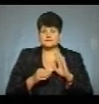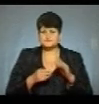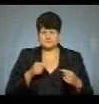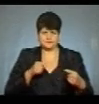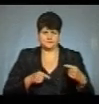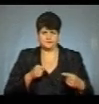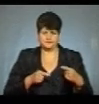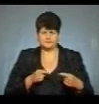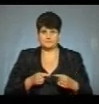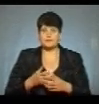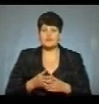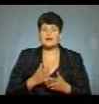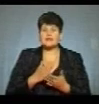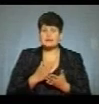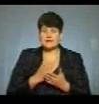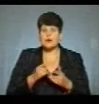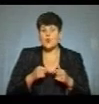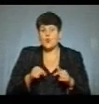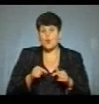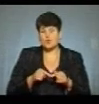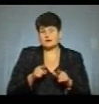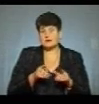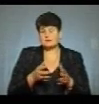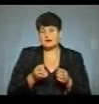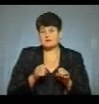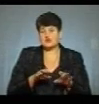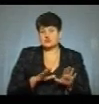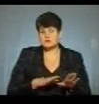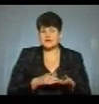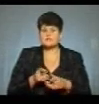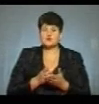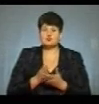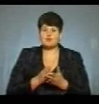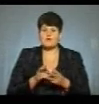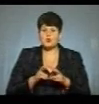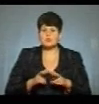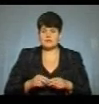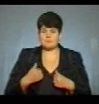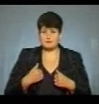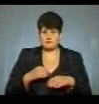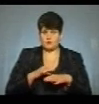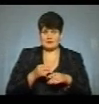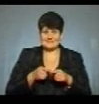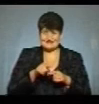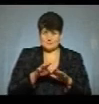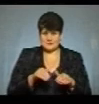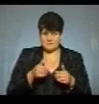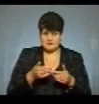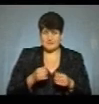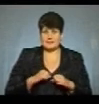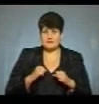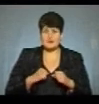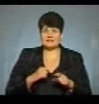Є відповідний орган, який компетенції відповідні рішення прийняти. Ті службові розслідування, які ми проводили за такими зверненнями, ми